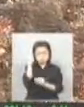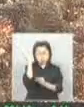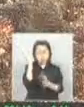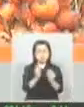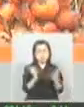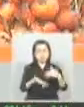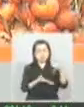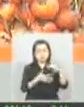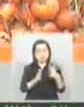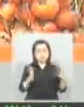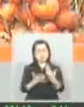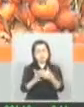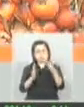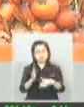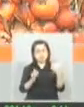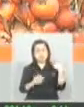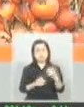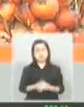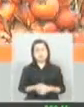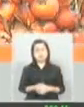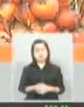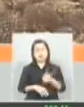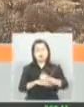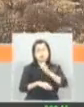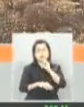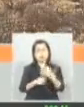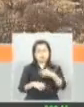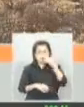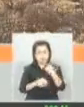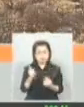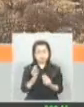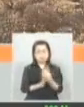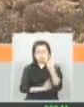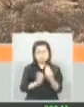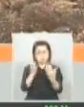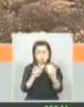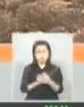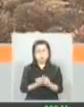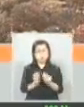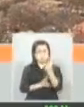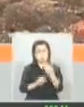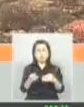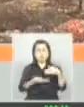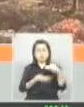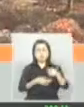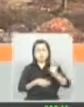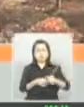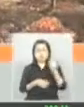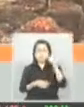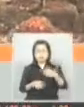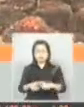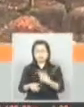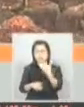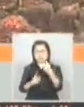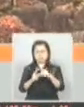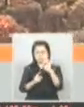าจะปรับตัวลดลงค่ะ ตอนนี้ผลปาล์มดิบในเมืองไทยเนี่ยเริ่มออกมาแล้วออกมาอย่างต่อเนื่องดังนั้นวันที่8มีนาเนี่ยนะ